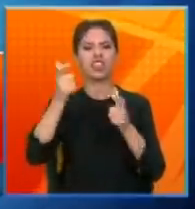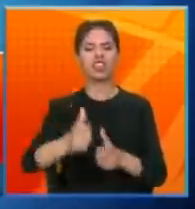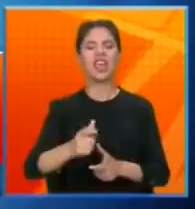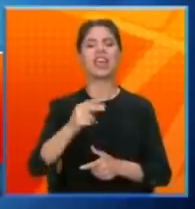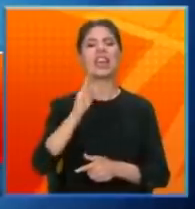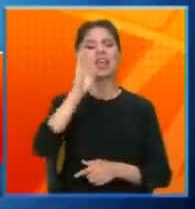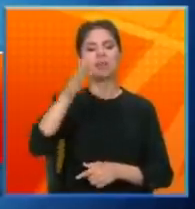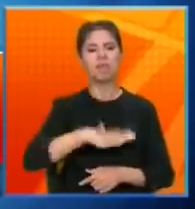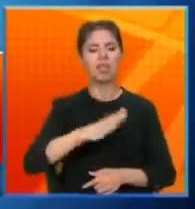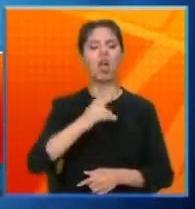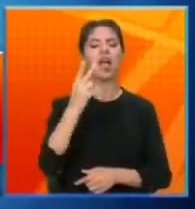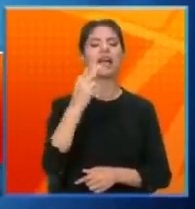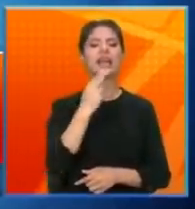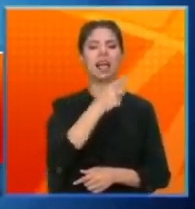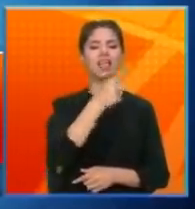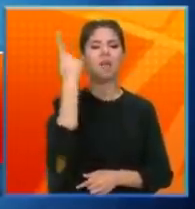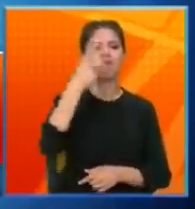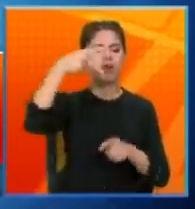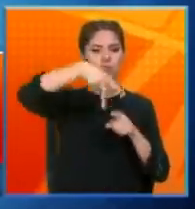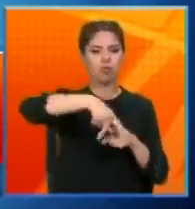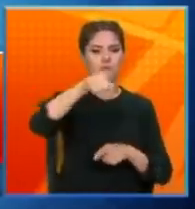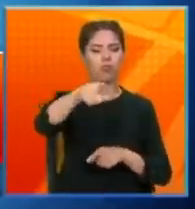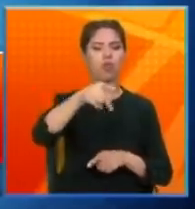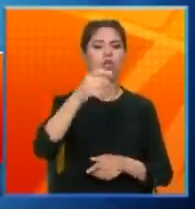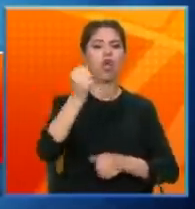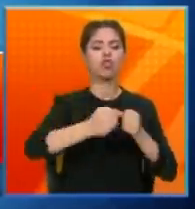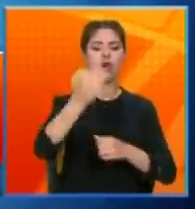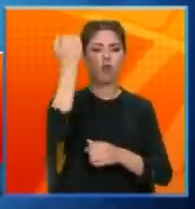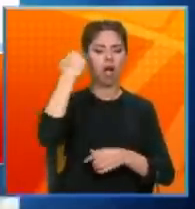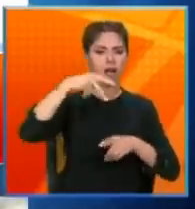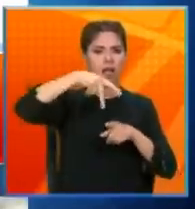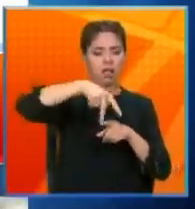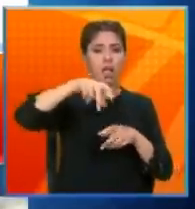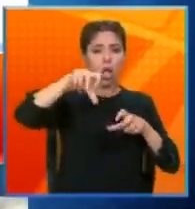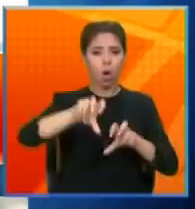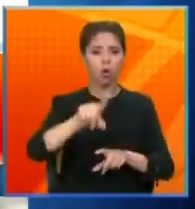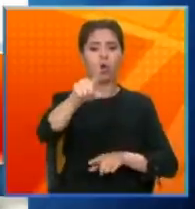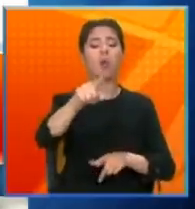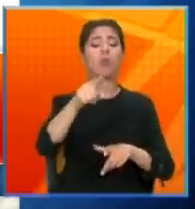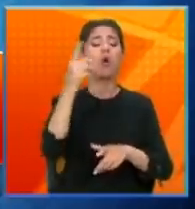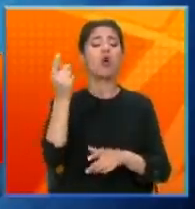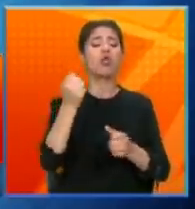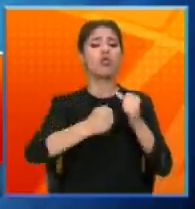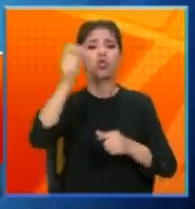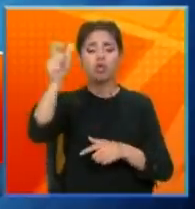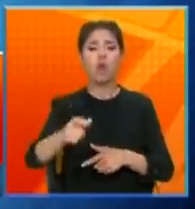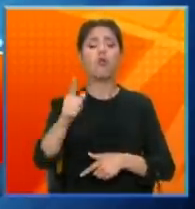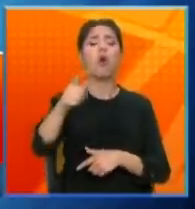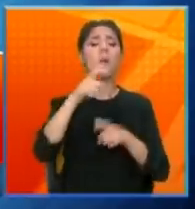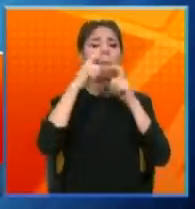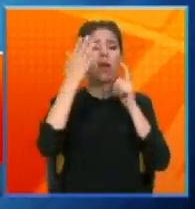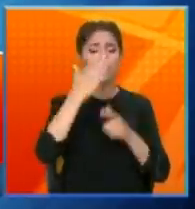minibüse binmişti. Şoförün hemen arkasında koltuğa oturdu. Ama minibüs şoförünün hem maskesi yoktu hem de sigara